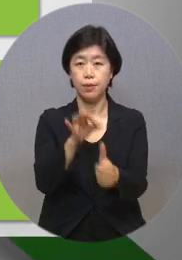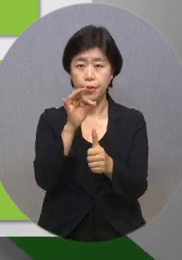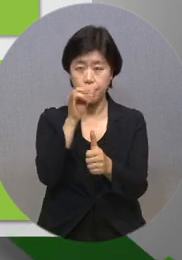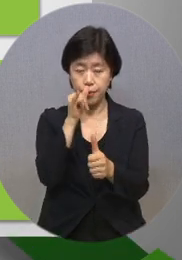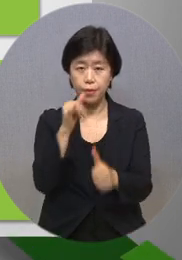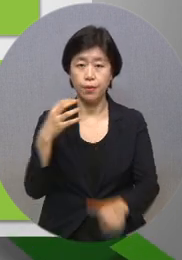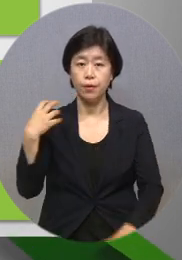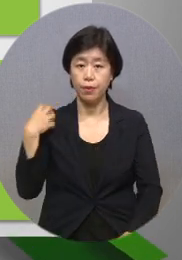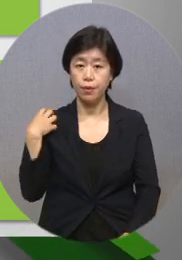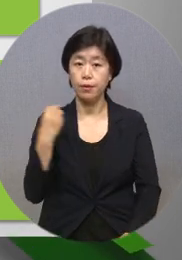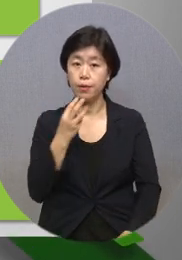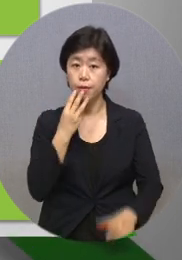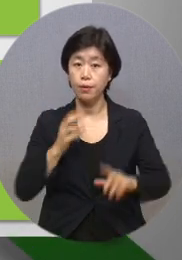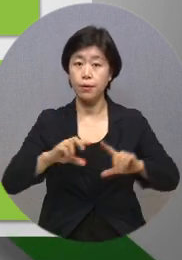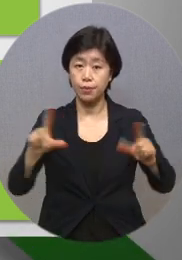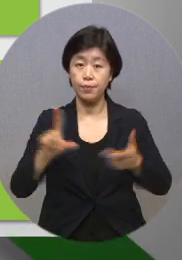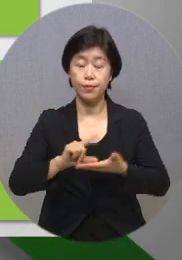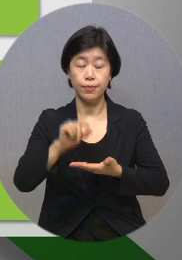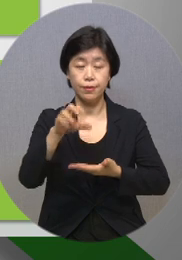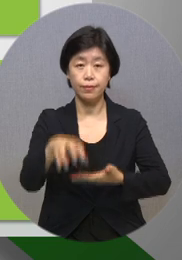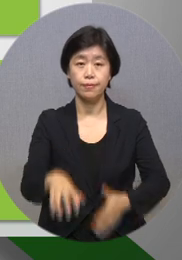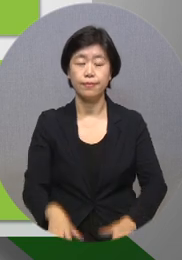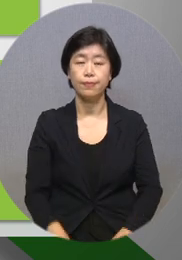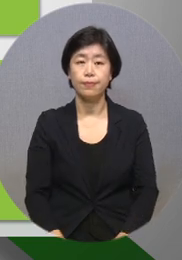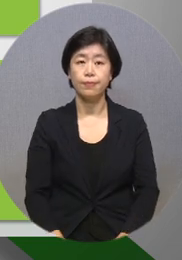채용하며 담당지사는 서울 동부지사입니다.